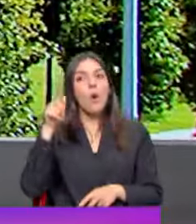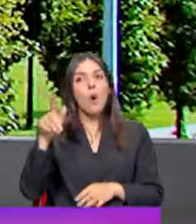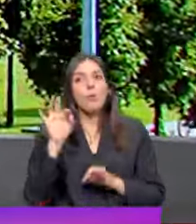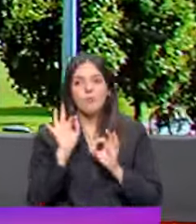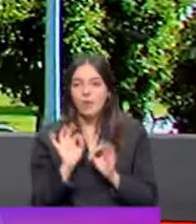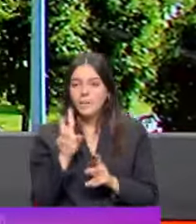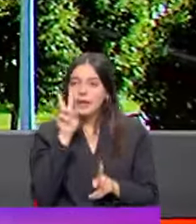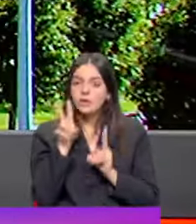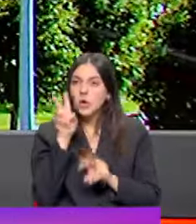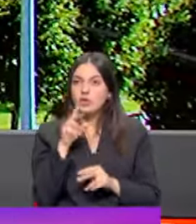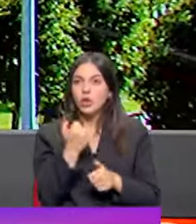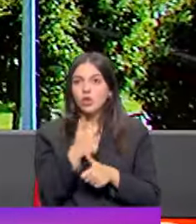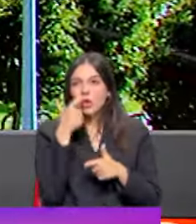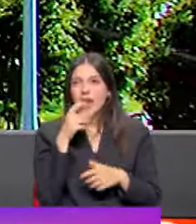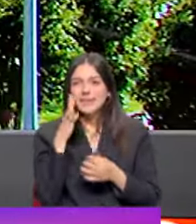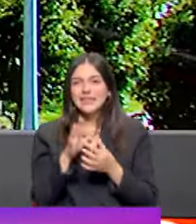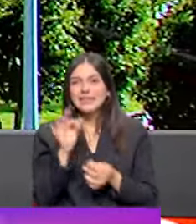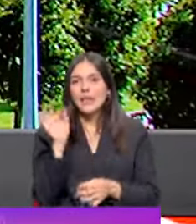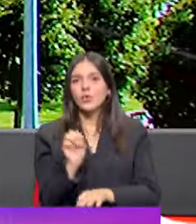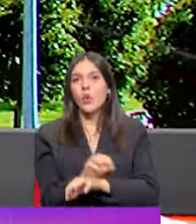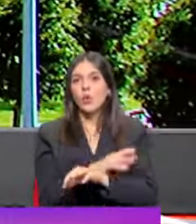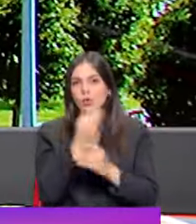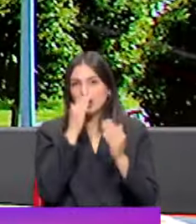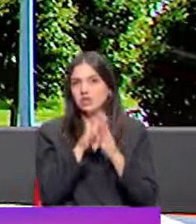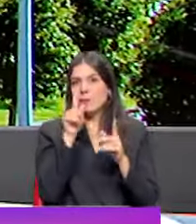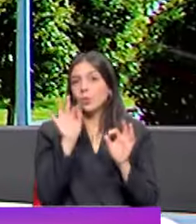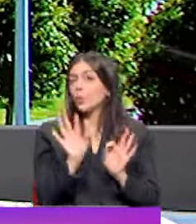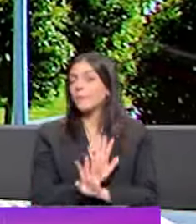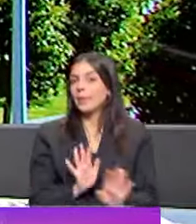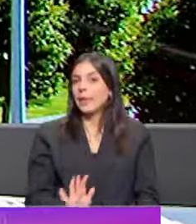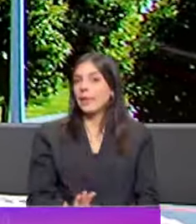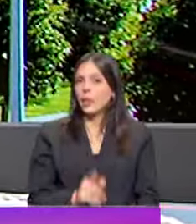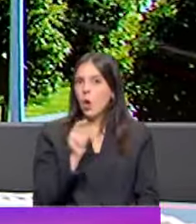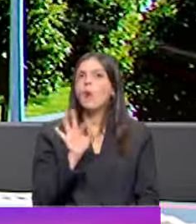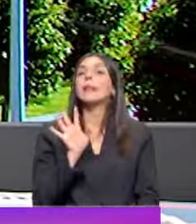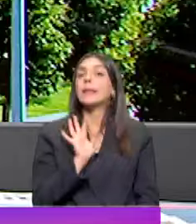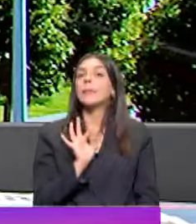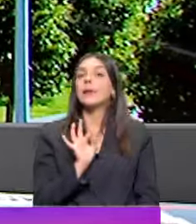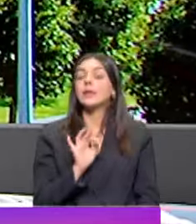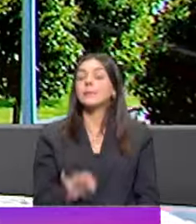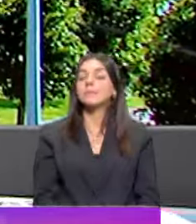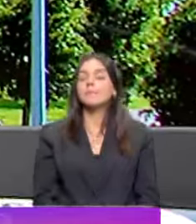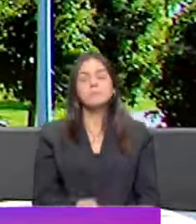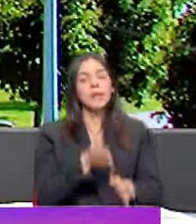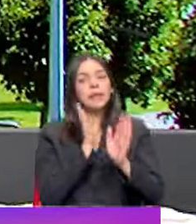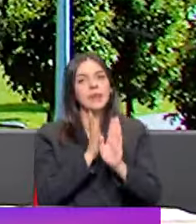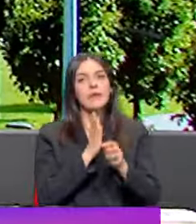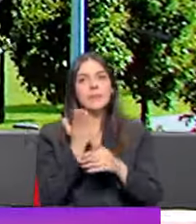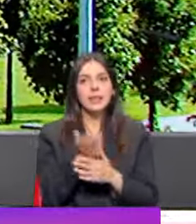muamele gösteren görevlinin insanlık onuruna yakışan bir durum değil. Öyle değil mi? Devam